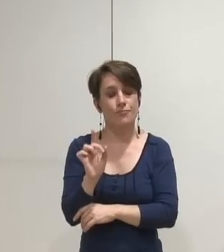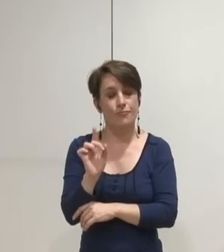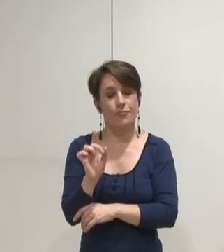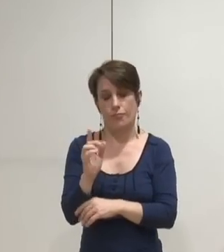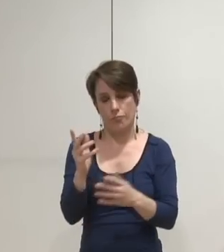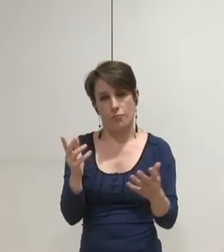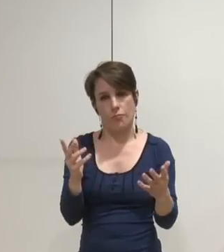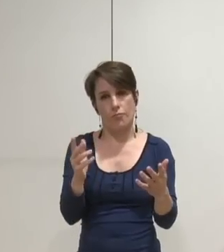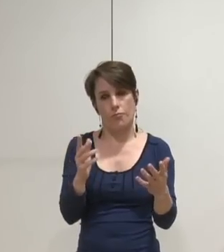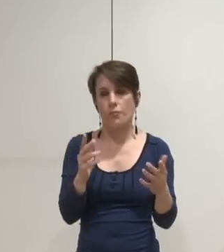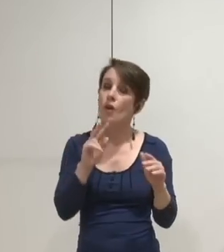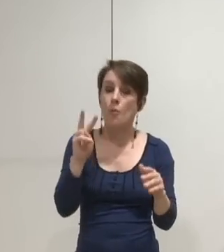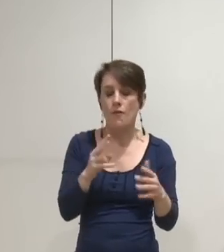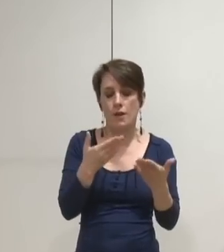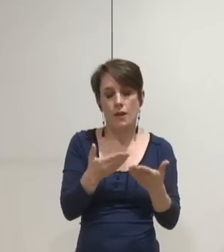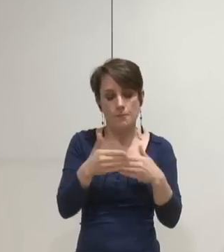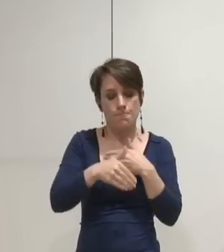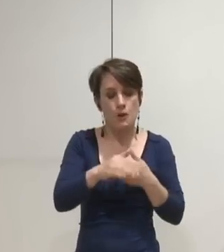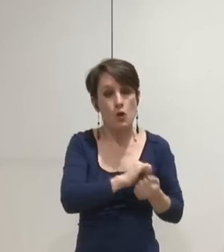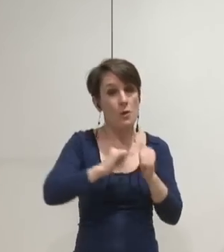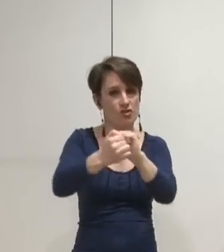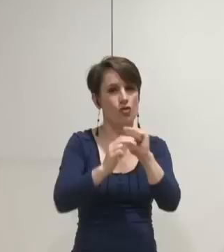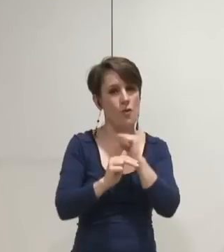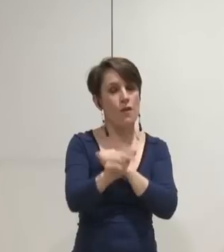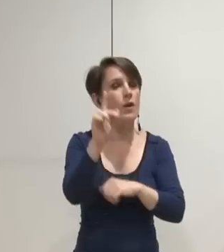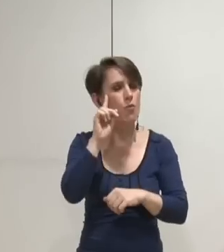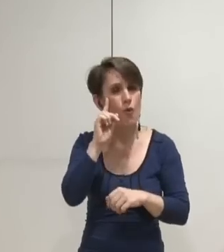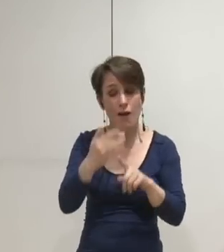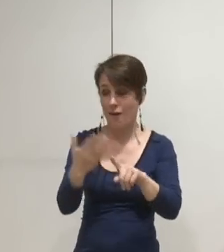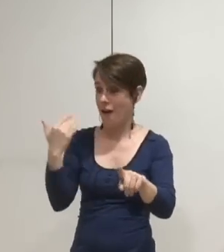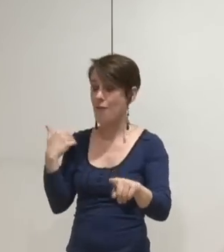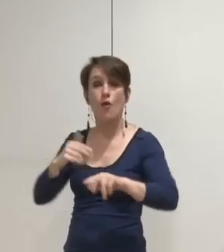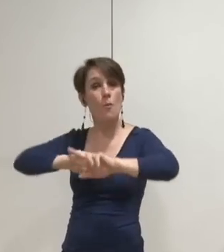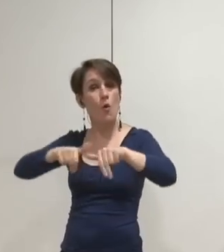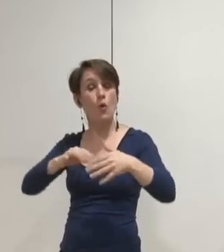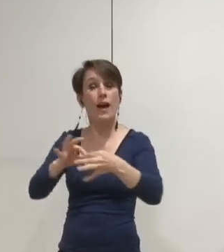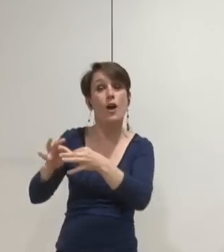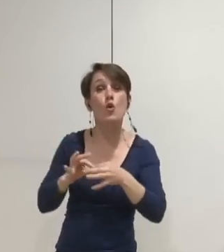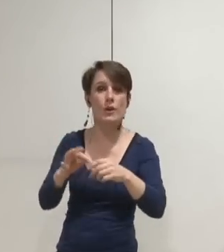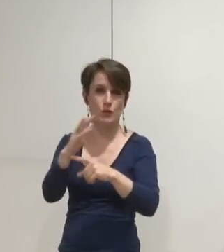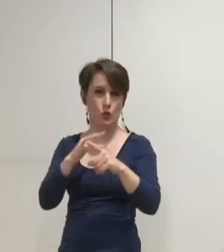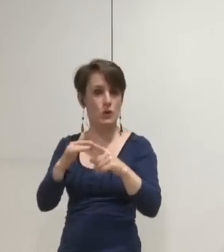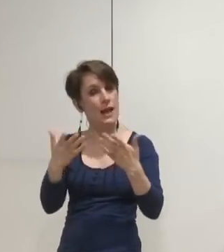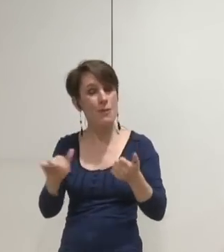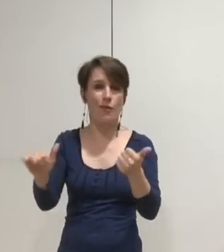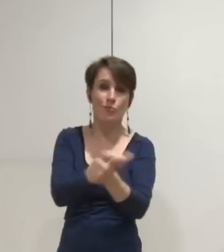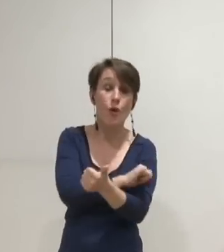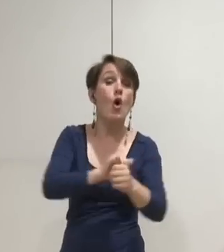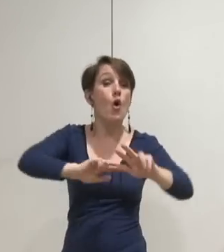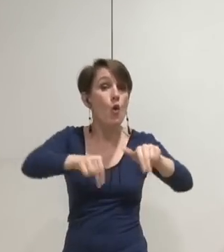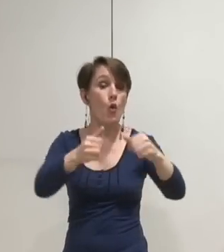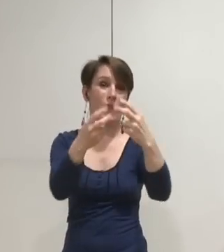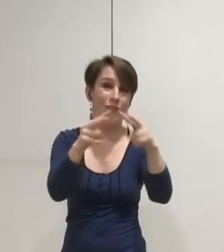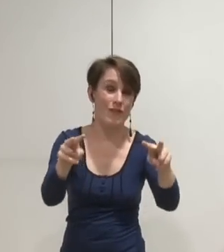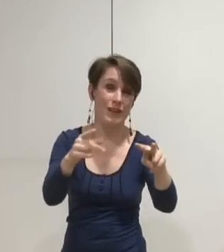il y a un changement nous passons donc un nous étions dans des des contrats de cohésion sociale nous passons maintenant à un contrat de ville qui sera porté à l'échelle